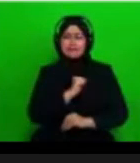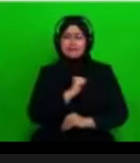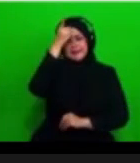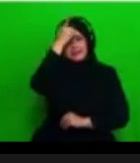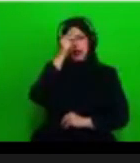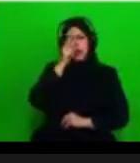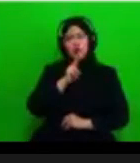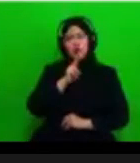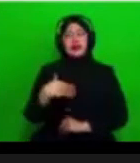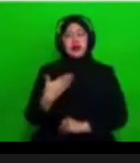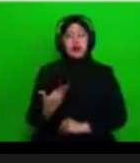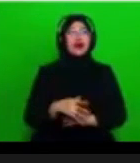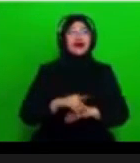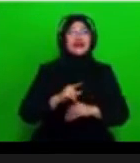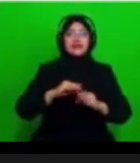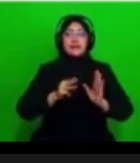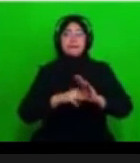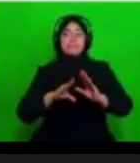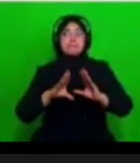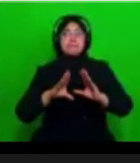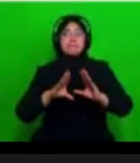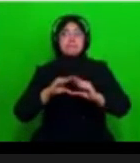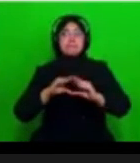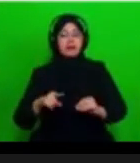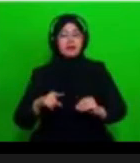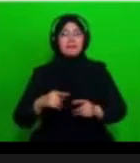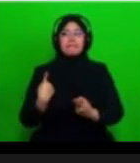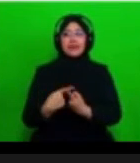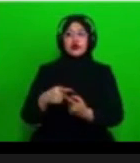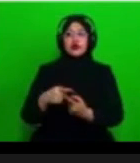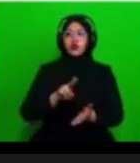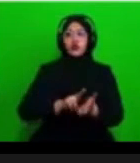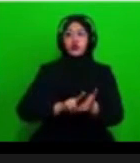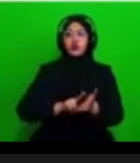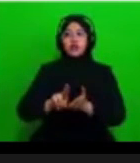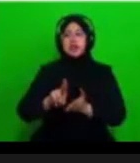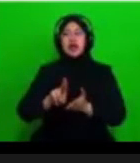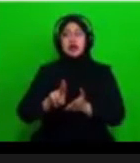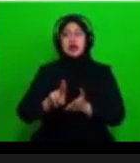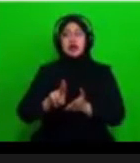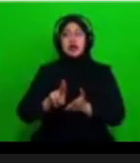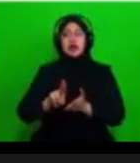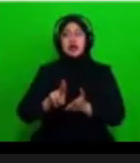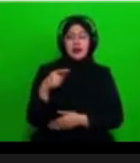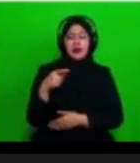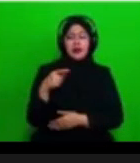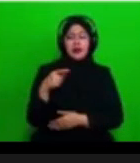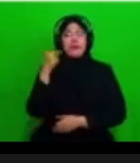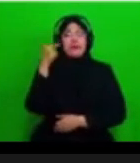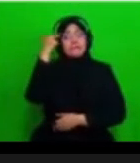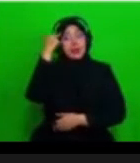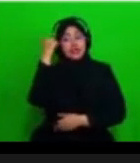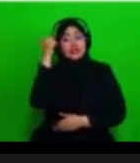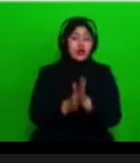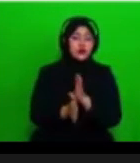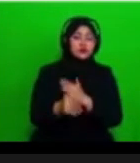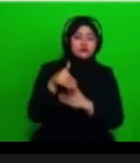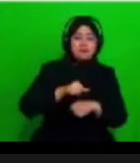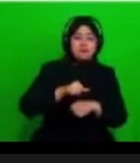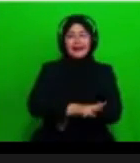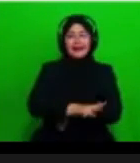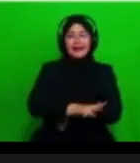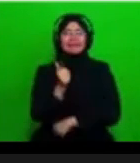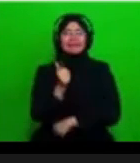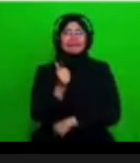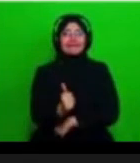Magang di industri sambil kuliah. Sehingga itu nanti soft skills-nya, kompetensinya itu makin matang. Karena apa? Belajar sambil nyemplung ke